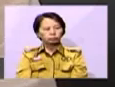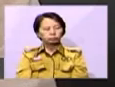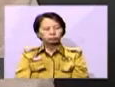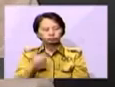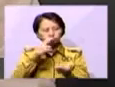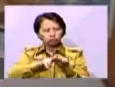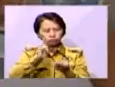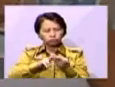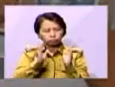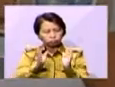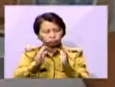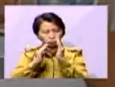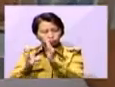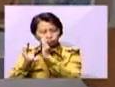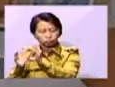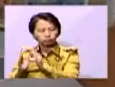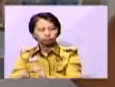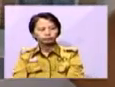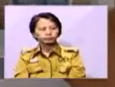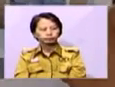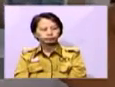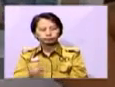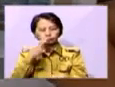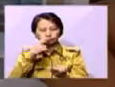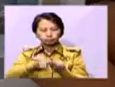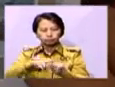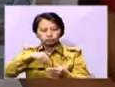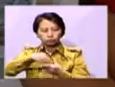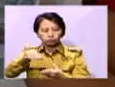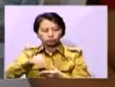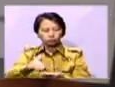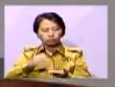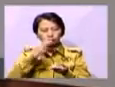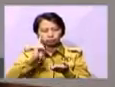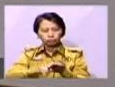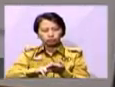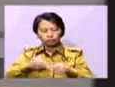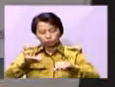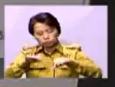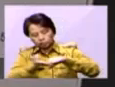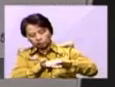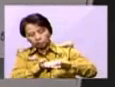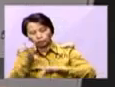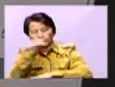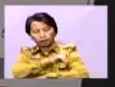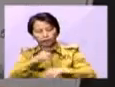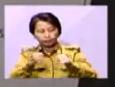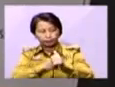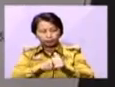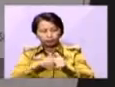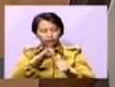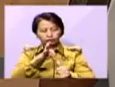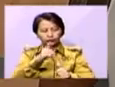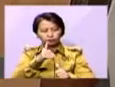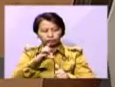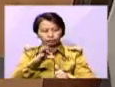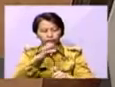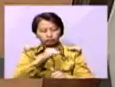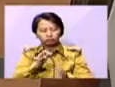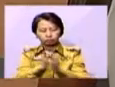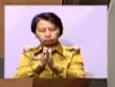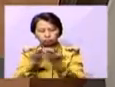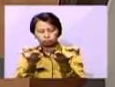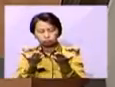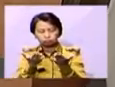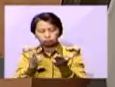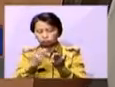Cetakan adalah terhad. Pos Malaysia juga mengeluarkan produk filateli seperti sampul surat hari pertama FDC termasuk risalah yang